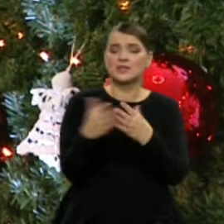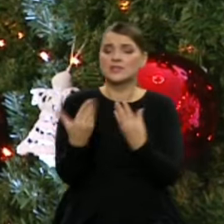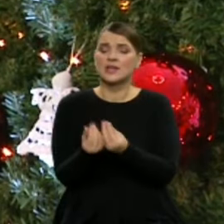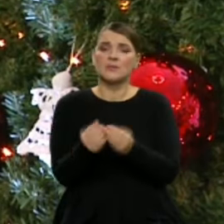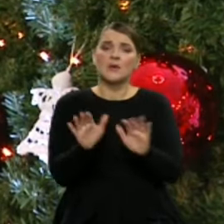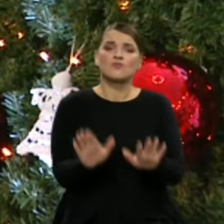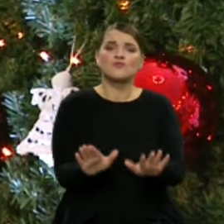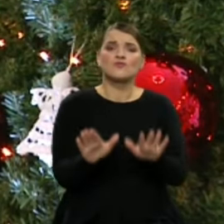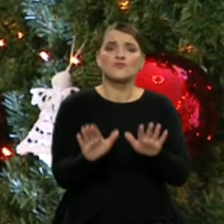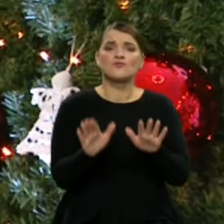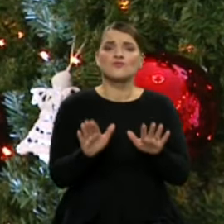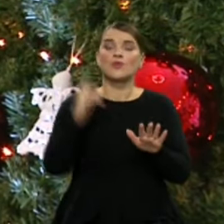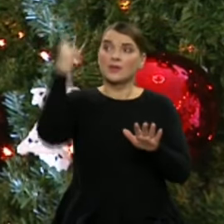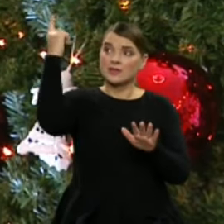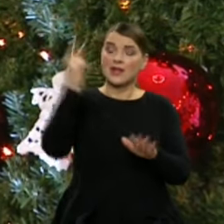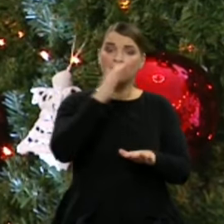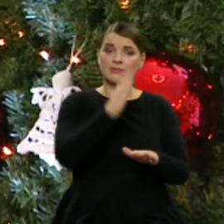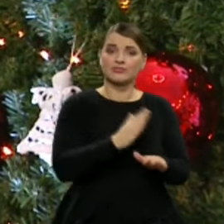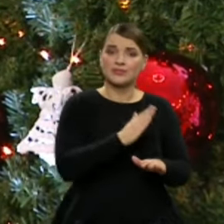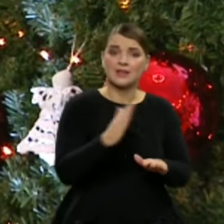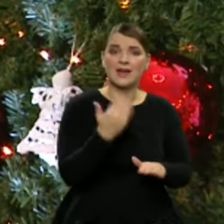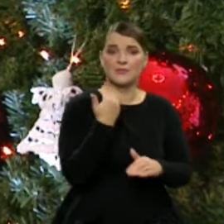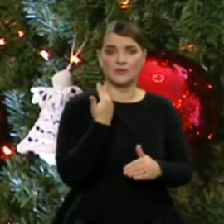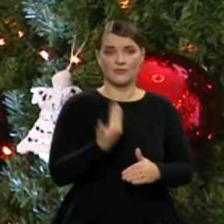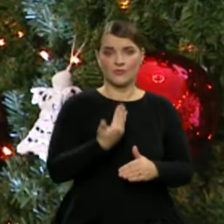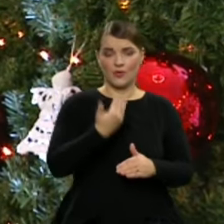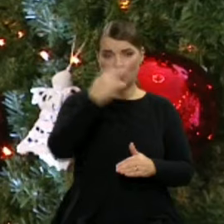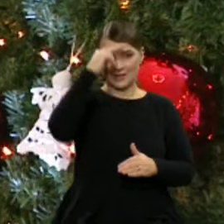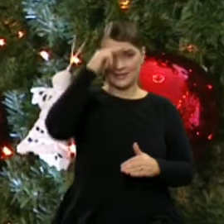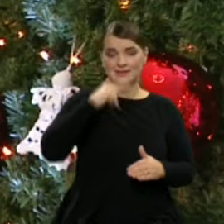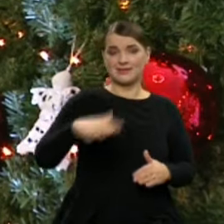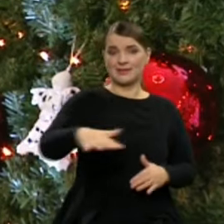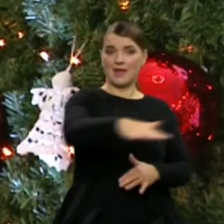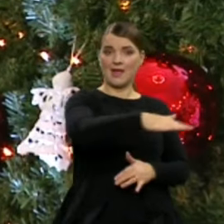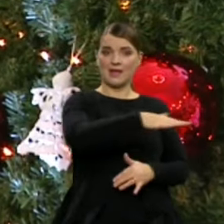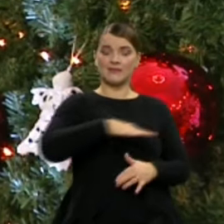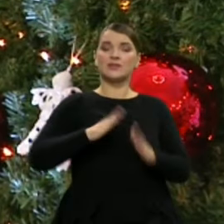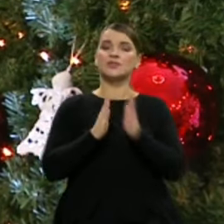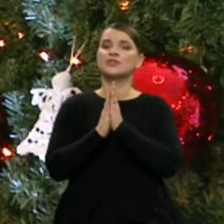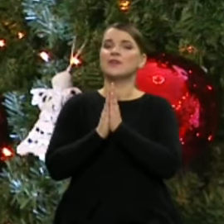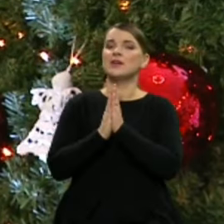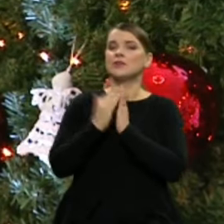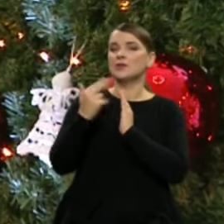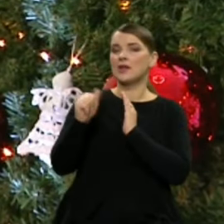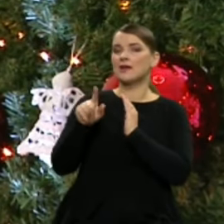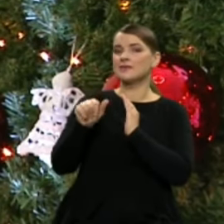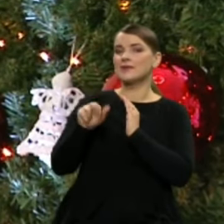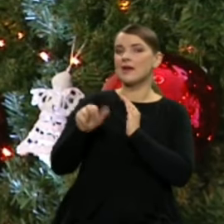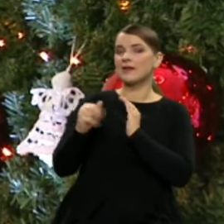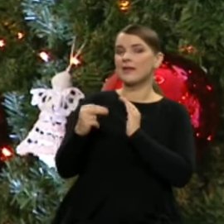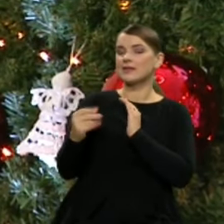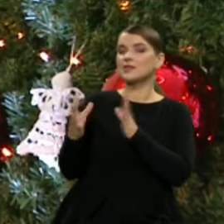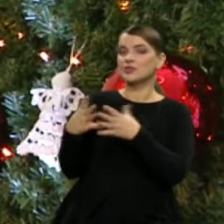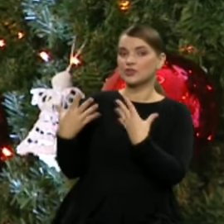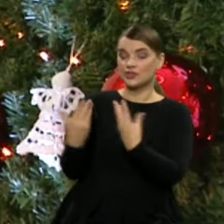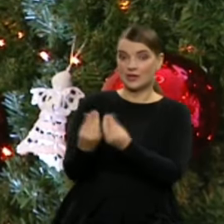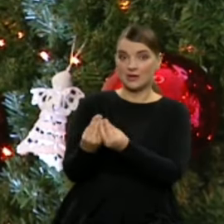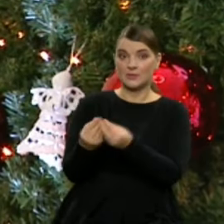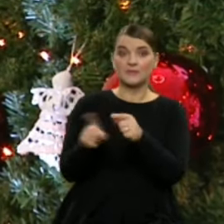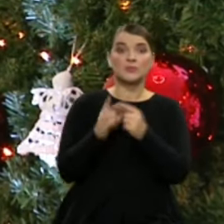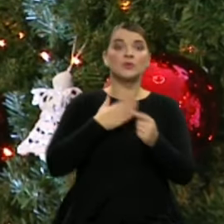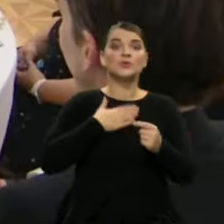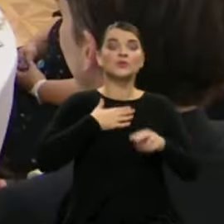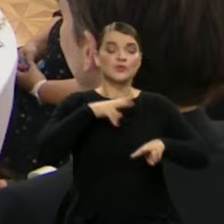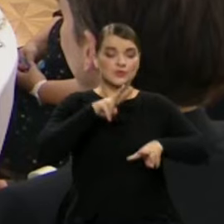Dieve, laimink ir saugok mūsų tėvynę, šventojo Nazareto šeimą. Padaryk ir mūsų šeimas bendrystės bei